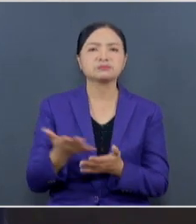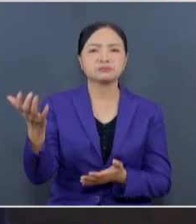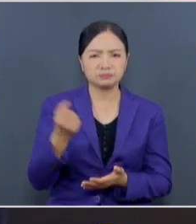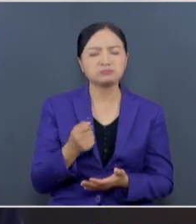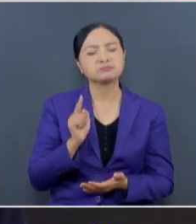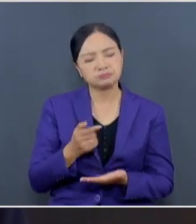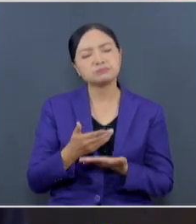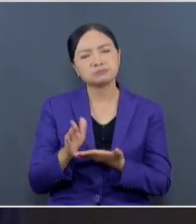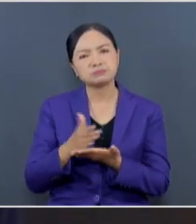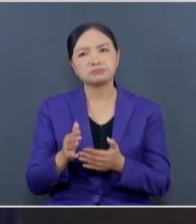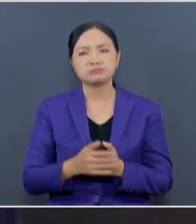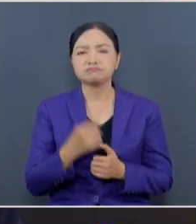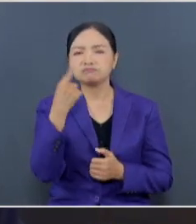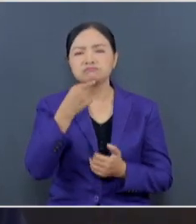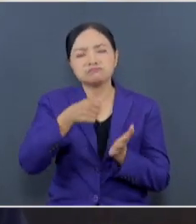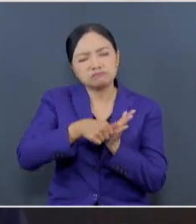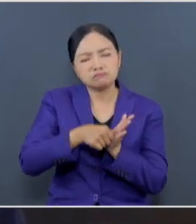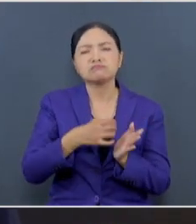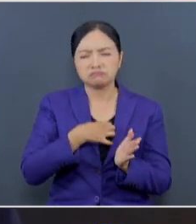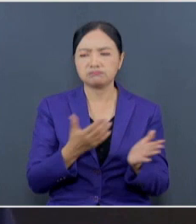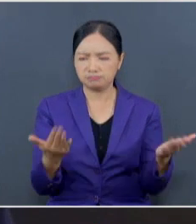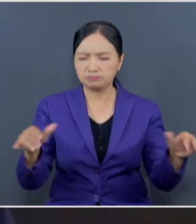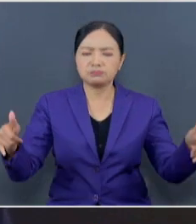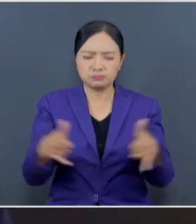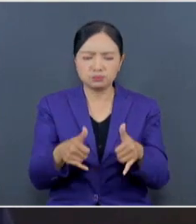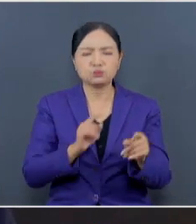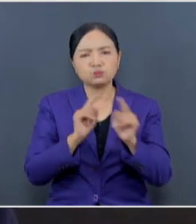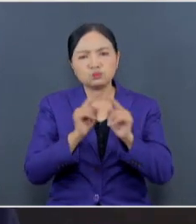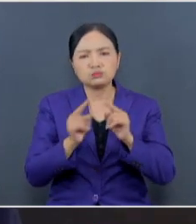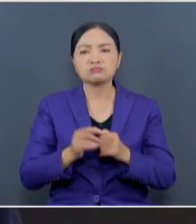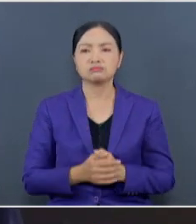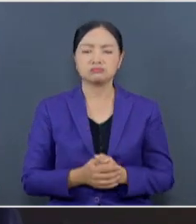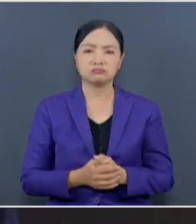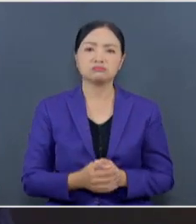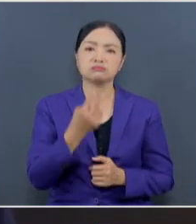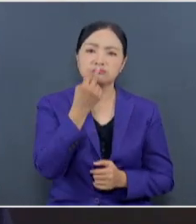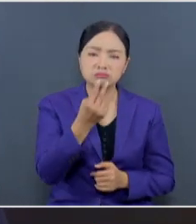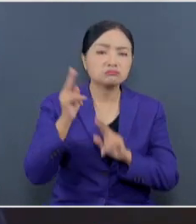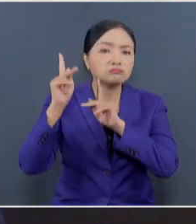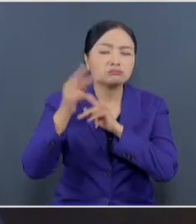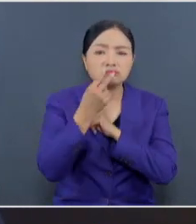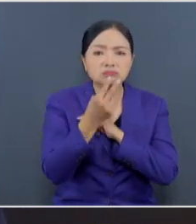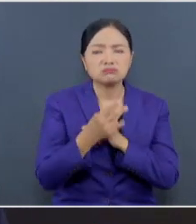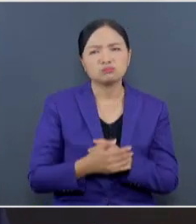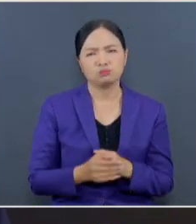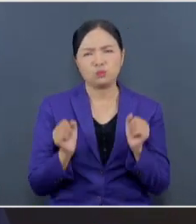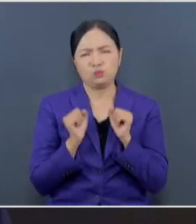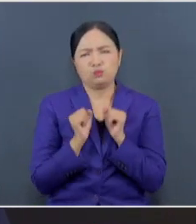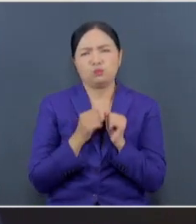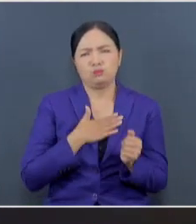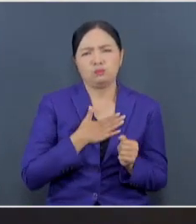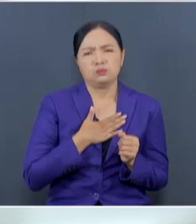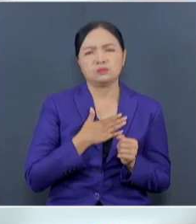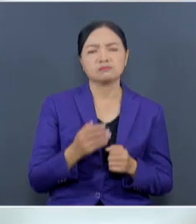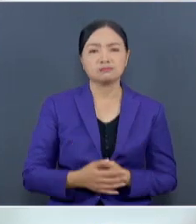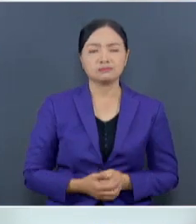าก็ถ้าใครเป็นหนี้ก็อยากให้มาคุยกันเนาะจะได้ไม่ต้องแบบเหมือนที่เราดูข่าวอ่ะคือมันน่ากลัว